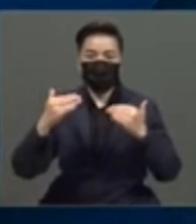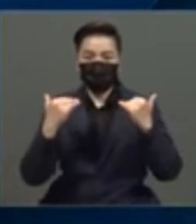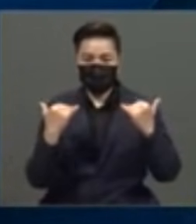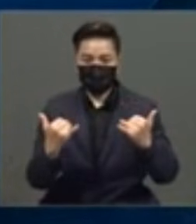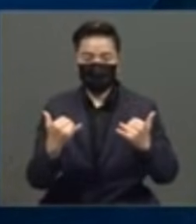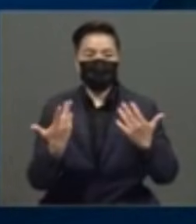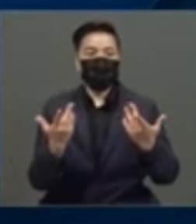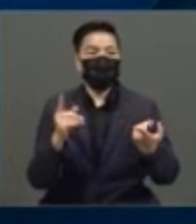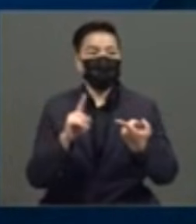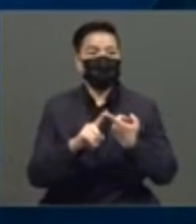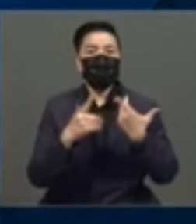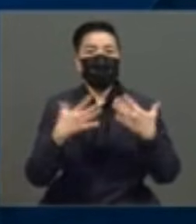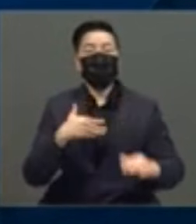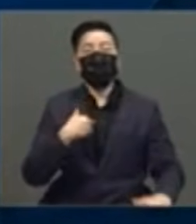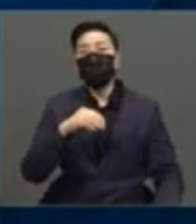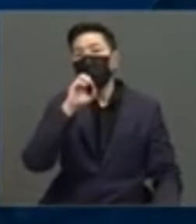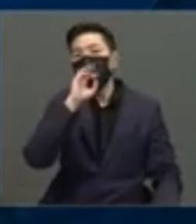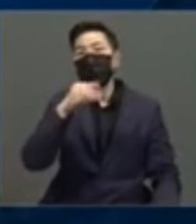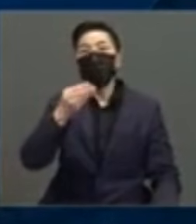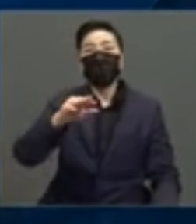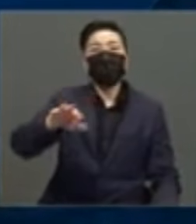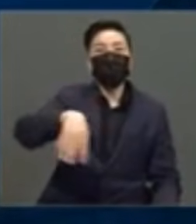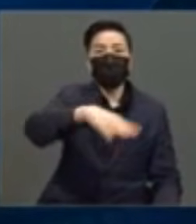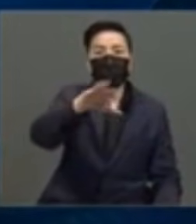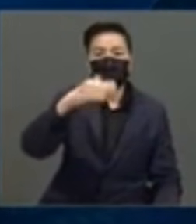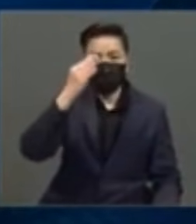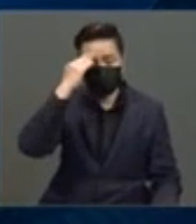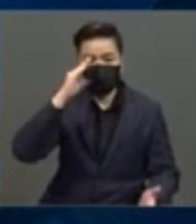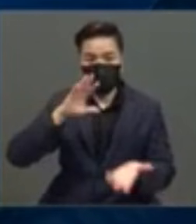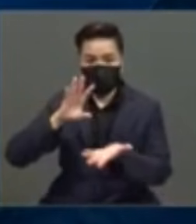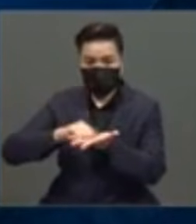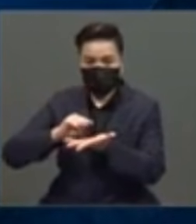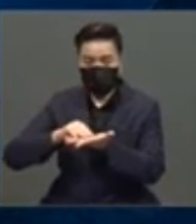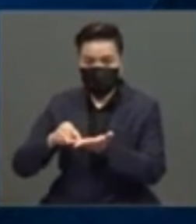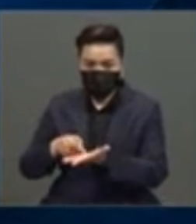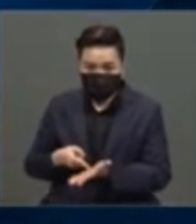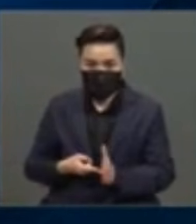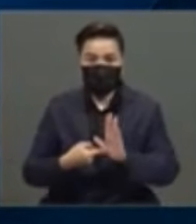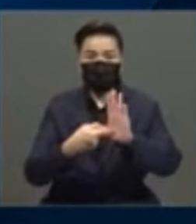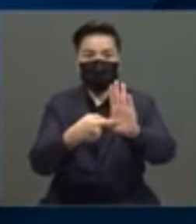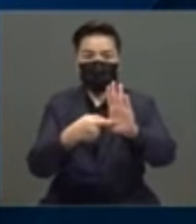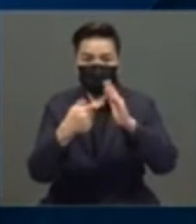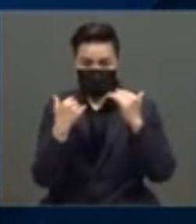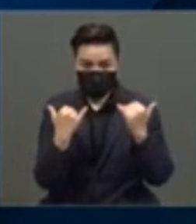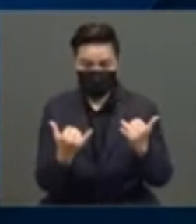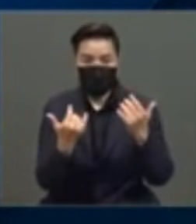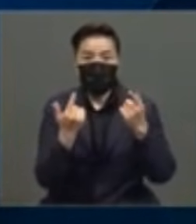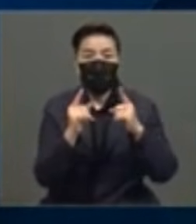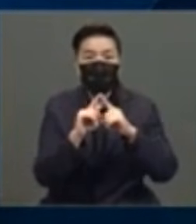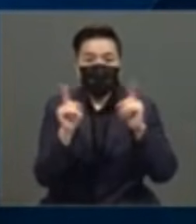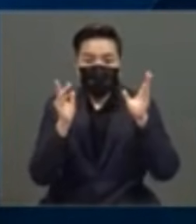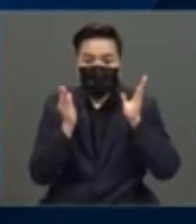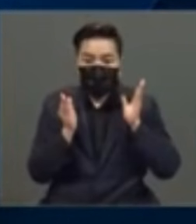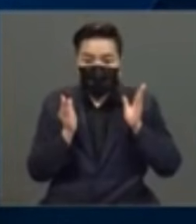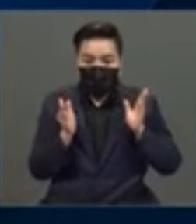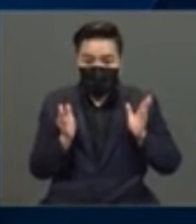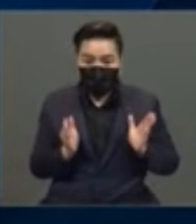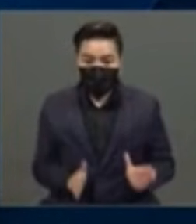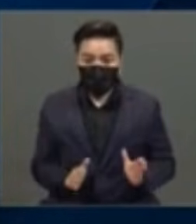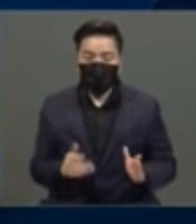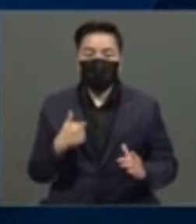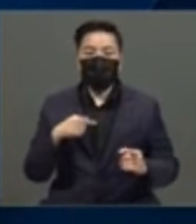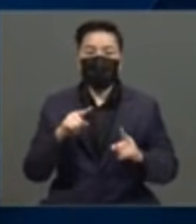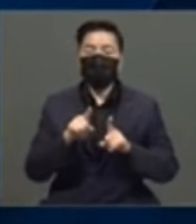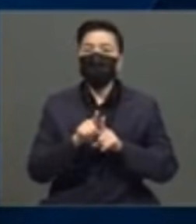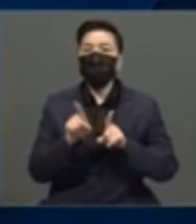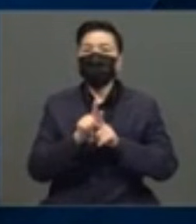ก็ขออนุญาตได้กราบเรียนข้อมูลตรงนี้ขึ้นมาแต่นะครับบุคคลที่จะได้รับการยก